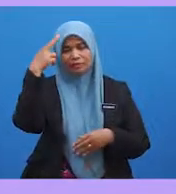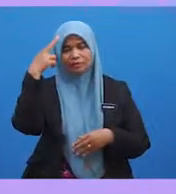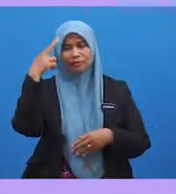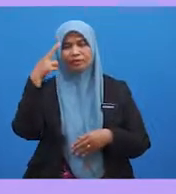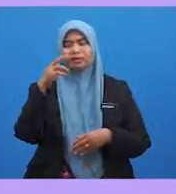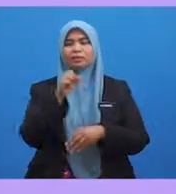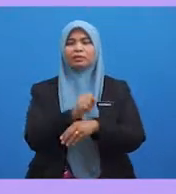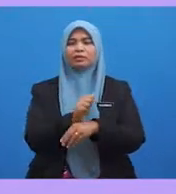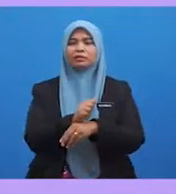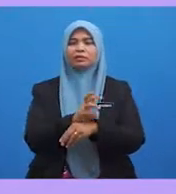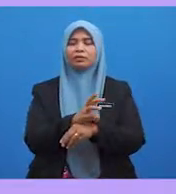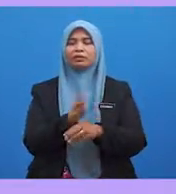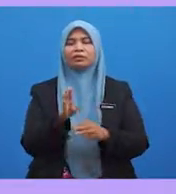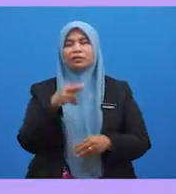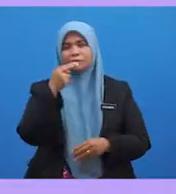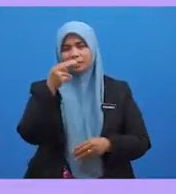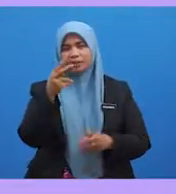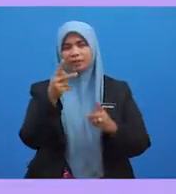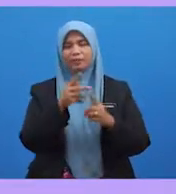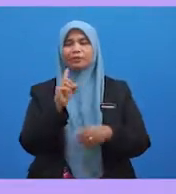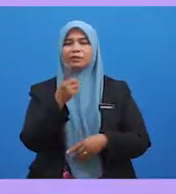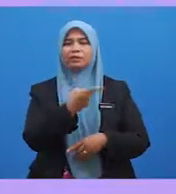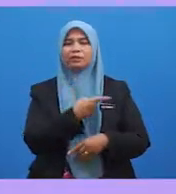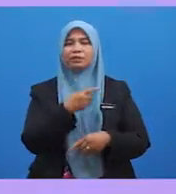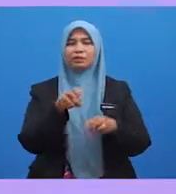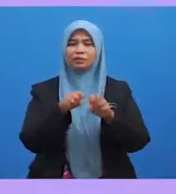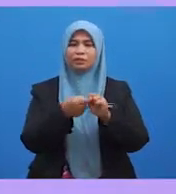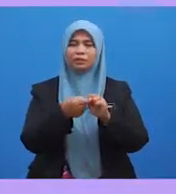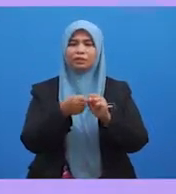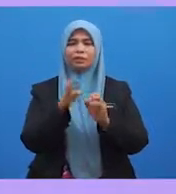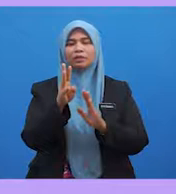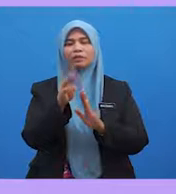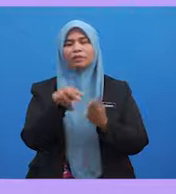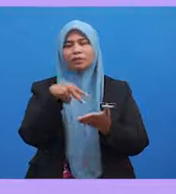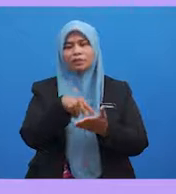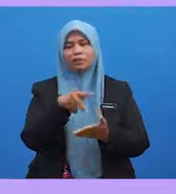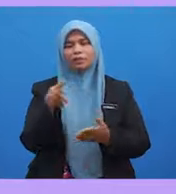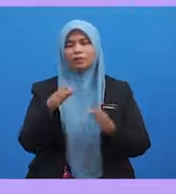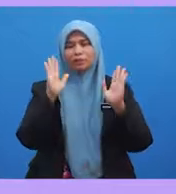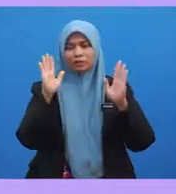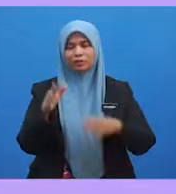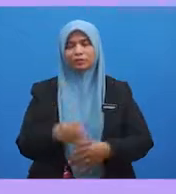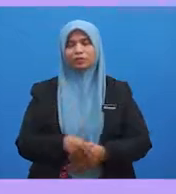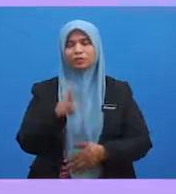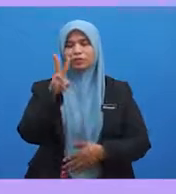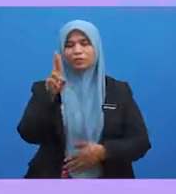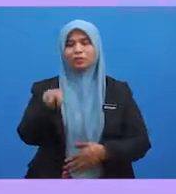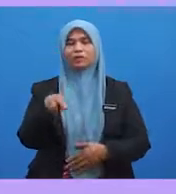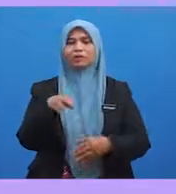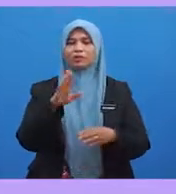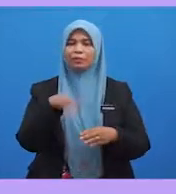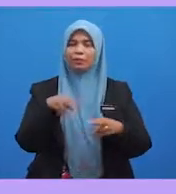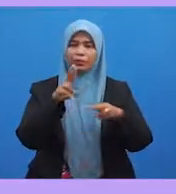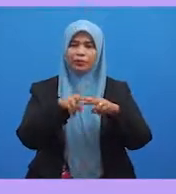sallallahu alaihi wasallam berpesan kepada kita agar mendirikan solat dua rakaat